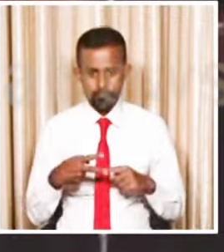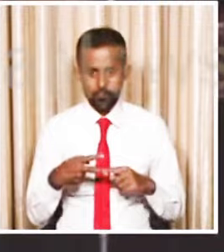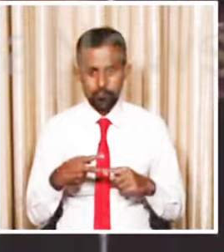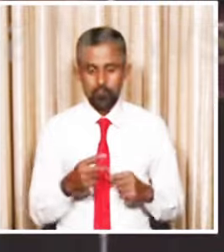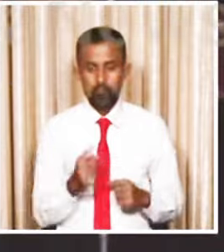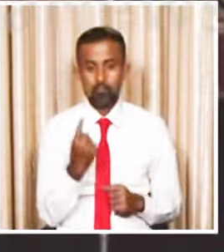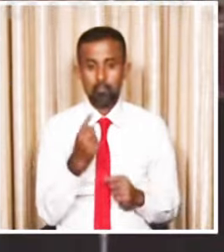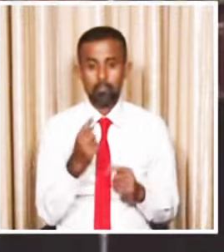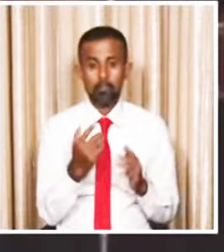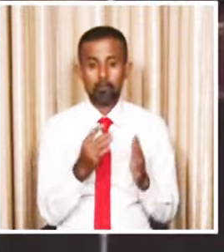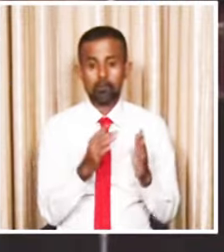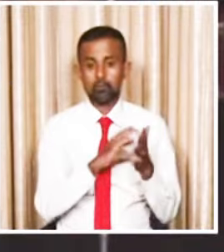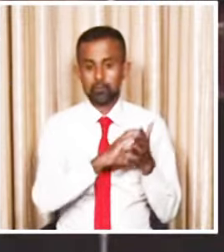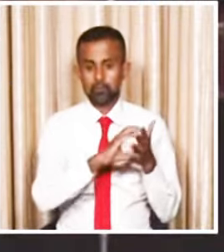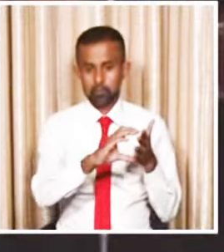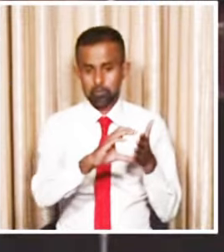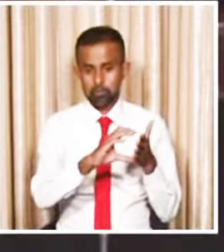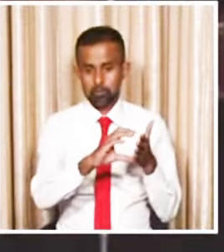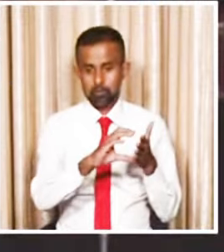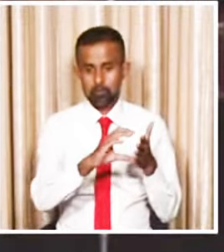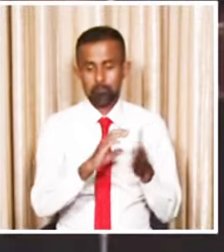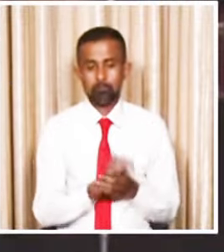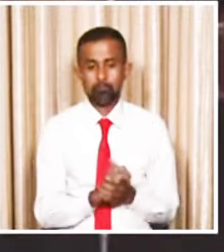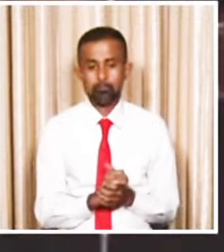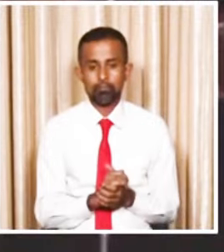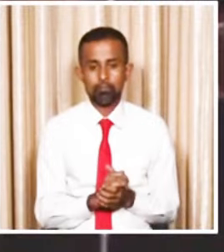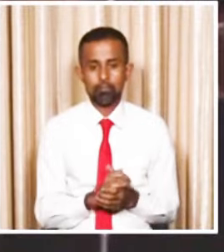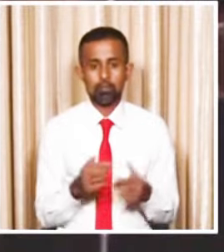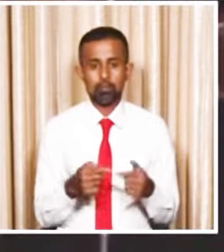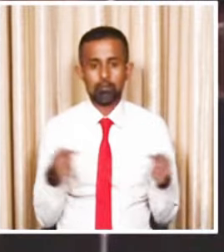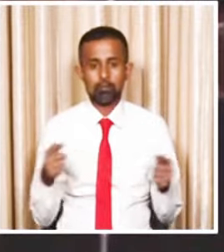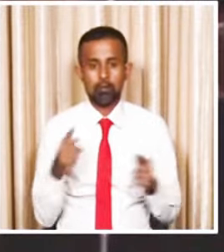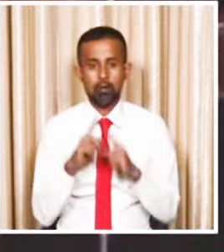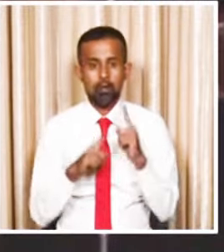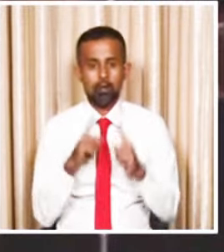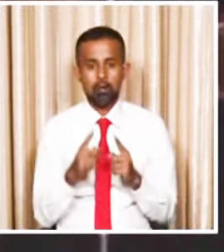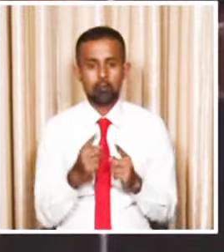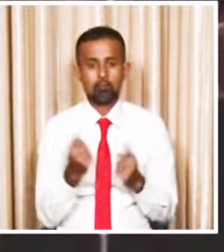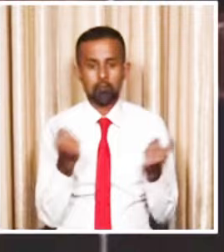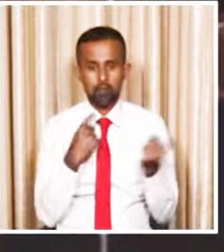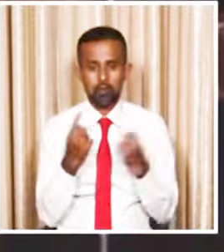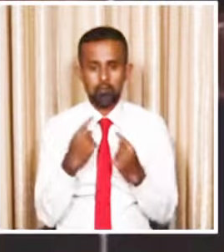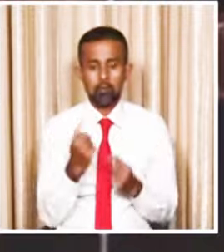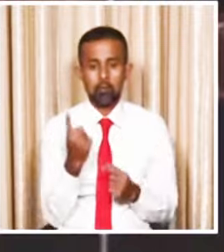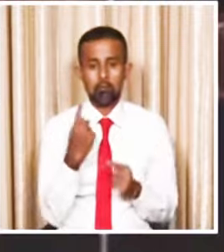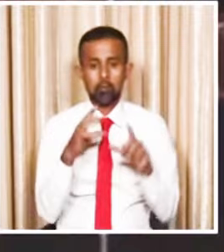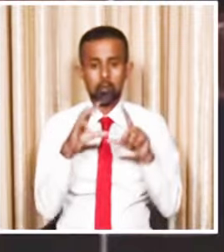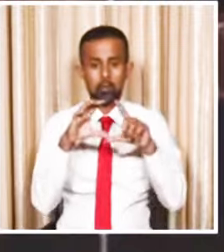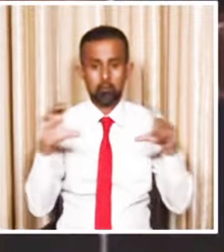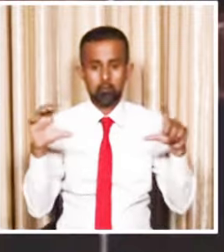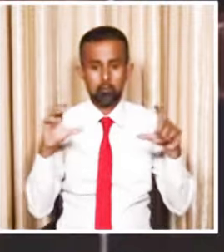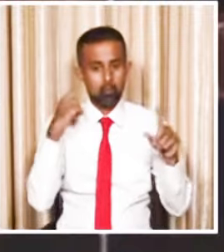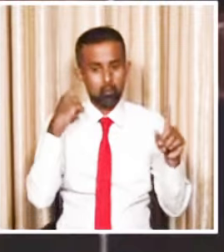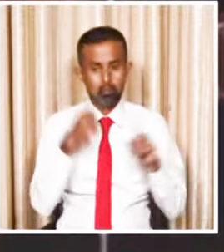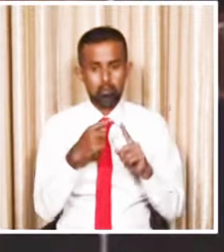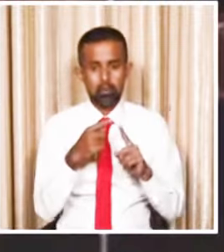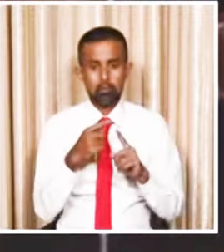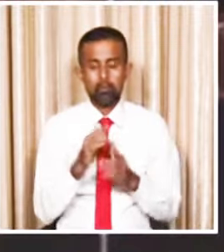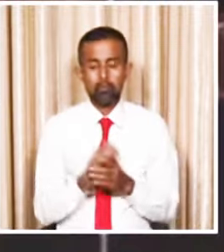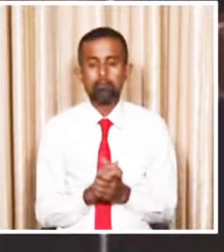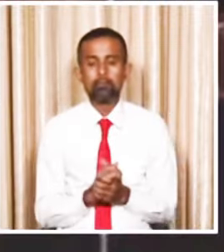పలవిని పరిచ్చేది అద మీ పెద్ద విపక్ష కథాకరపు బహో దిన పెన్నదున మీ పలడి పరిచయది సంబంధం అప్పటి తీన